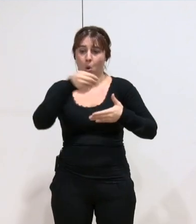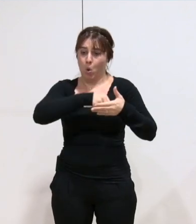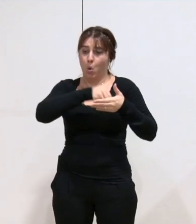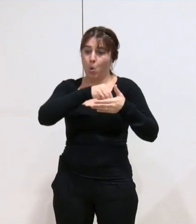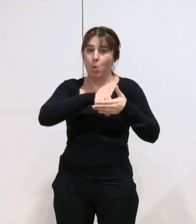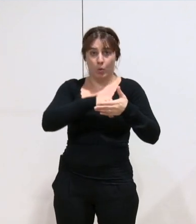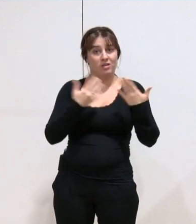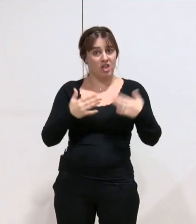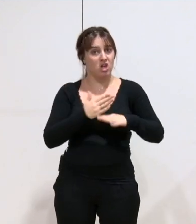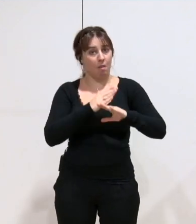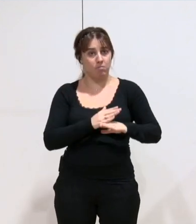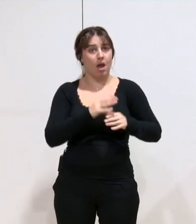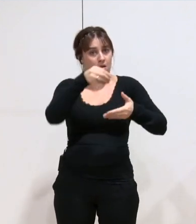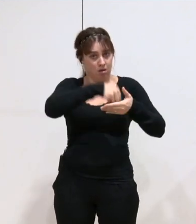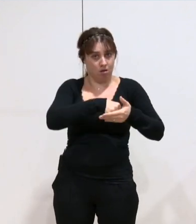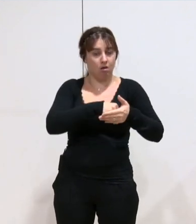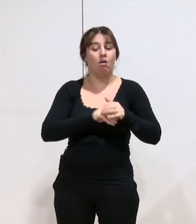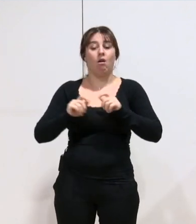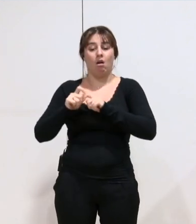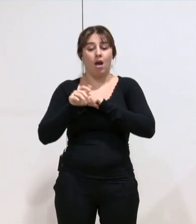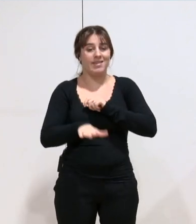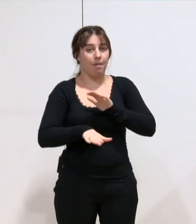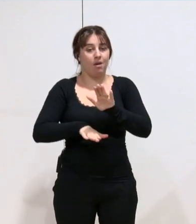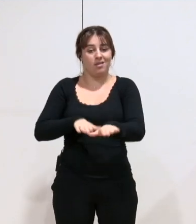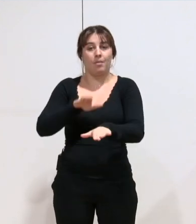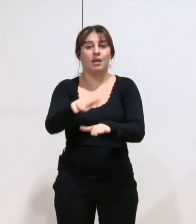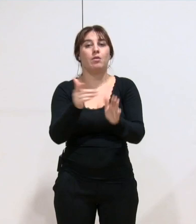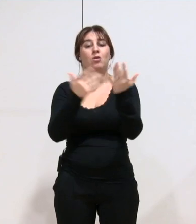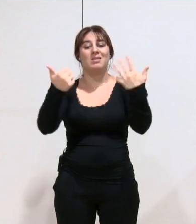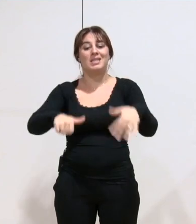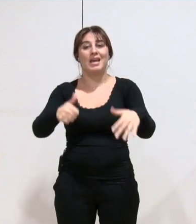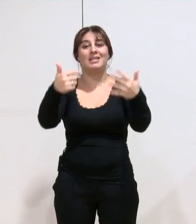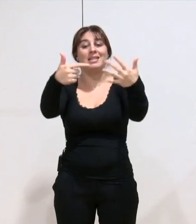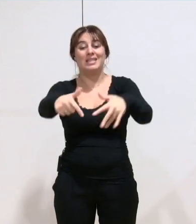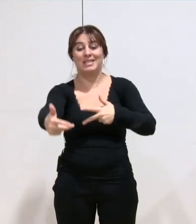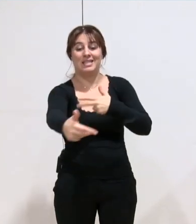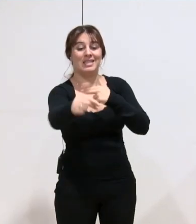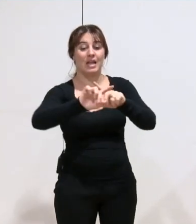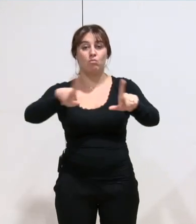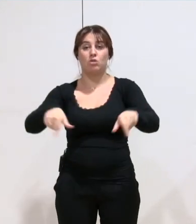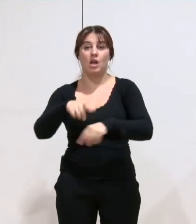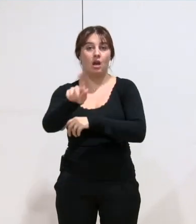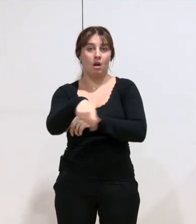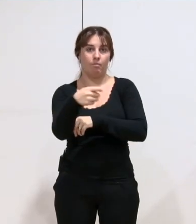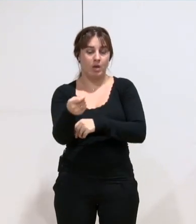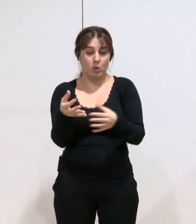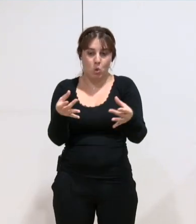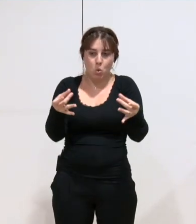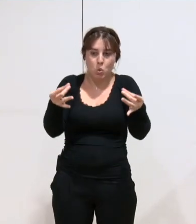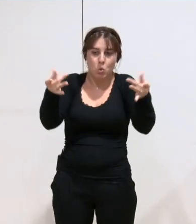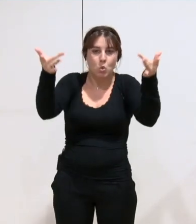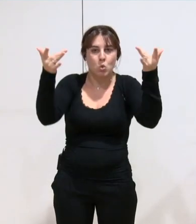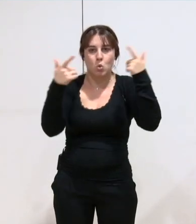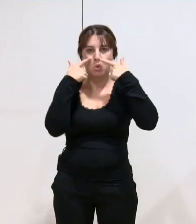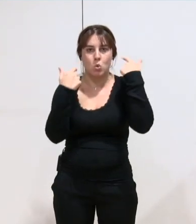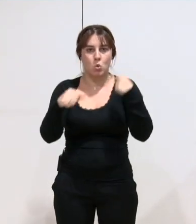premières étapes. Il est bien clair que les étapes que nous avons devant nous pour le budget 2016 et le budget 2017 sont bien plus délicates. Et donc, il faut poursuivre